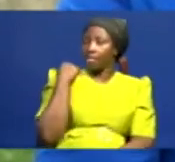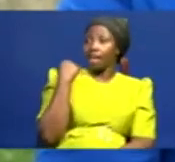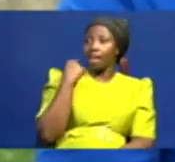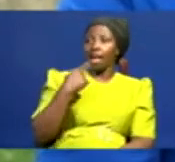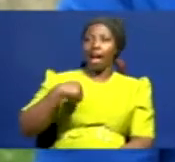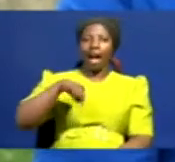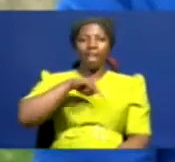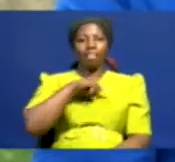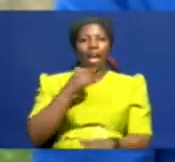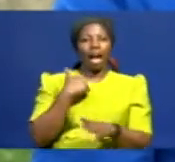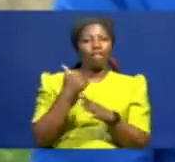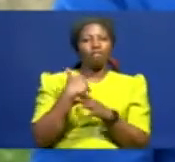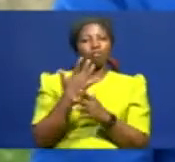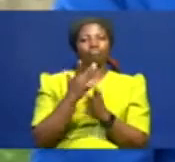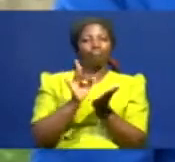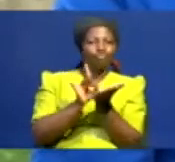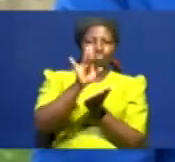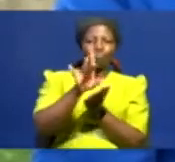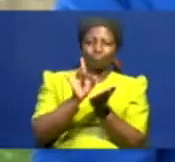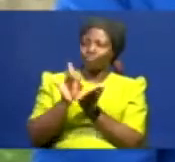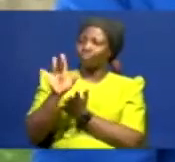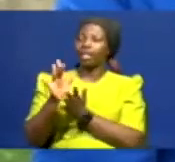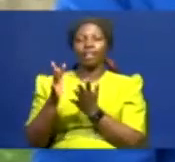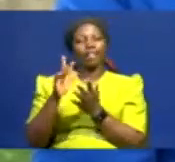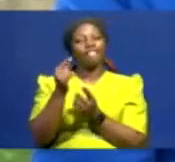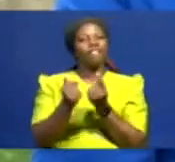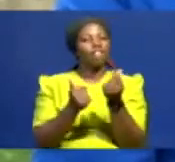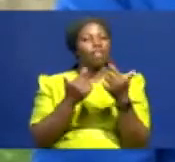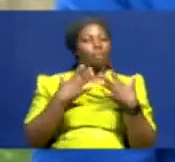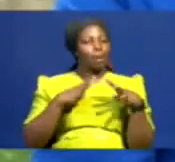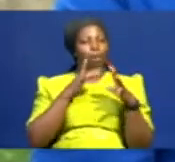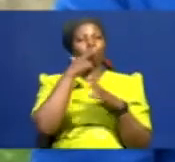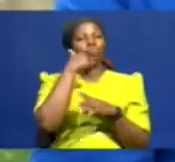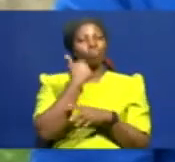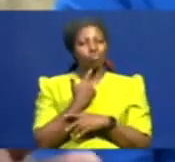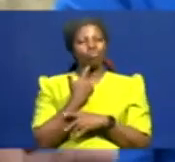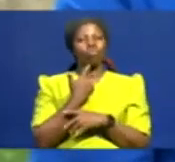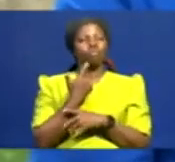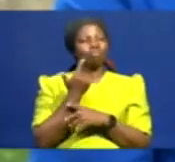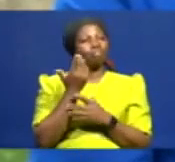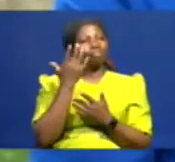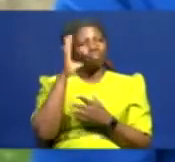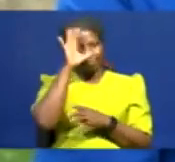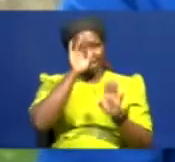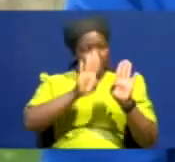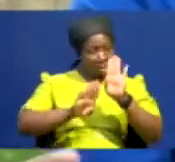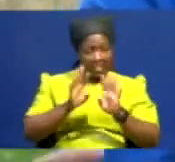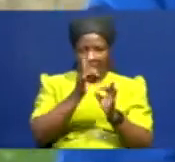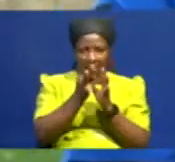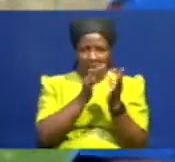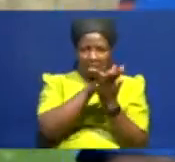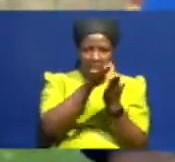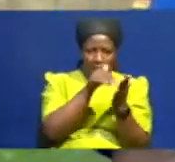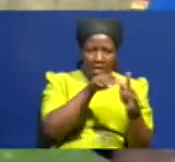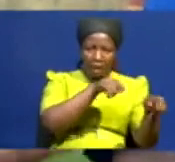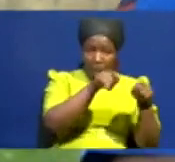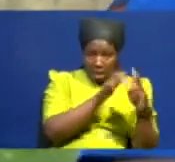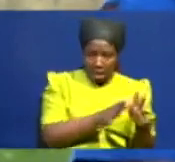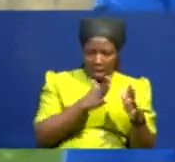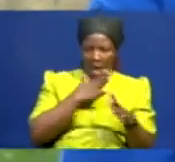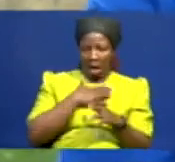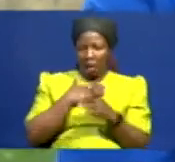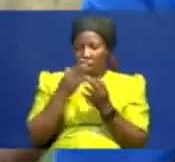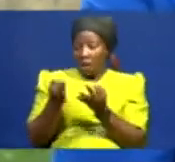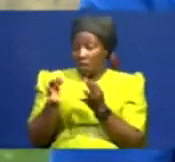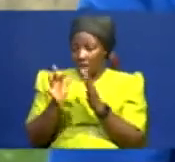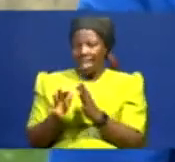have discontinued a few people who are playing mischief, be they center managers, be they our officers.